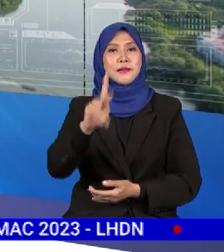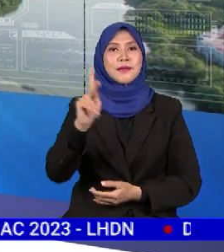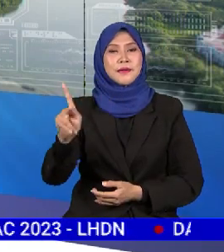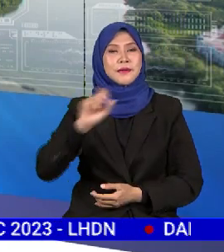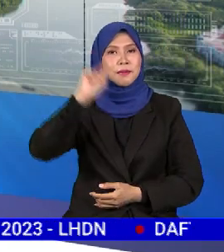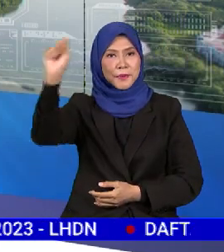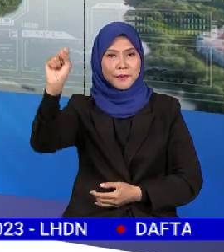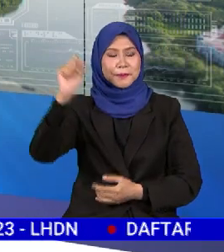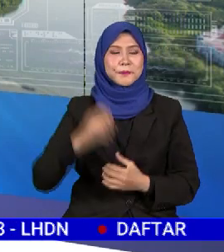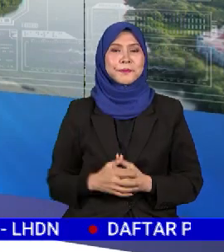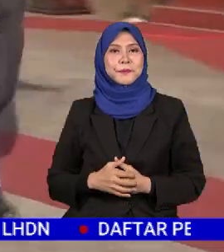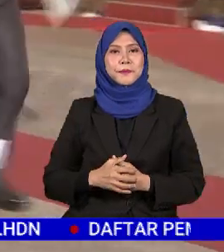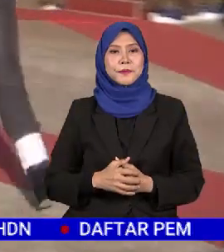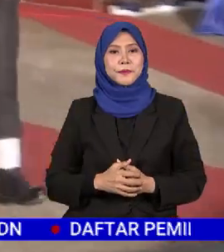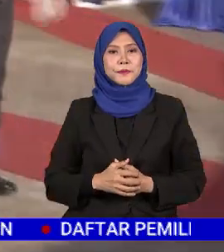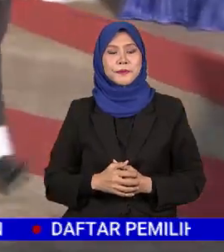Kinabalu baru-baru ini.